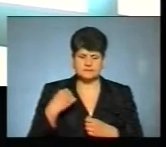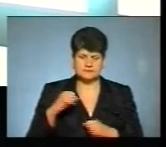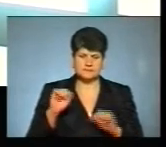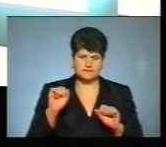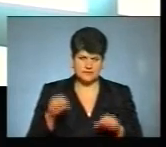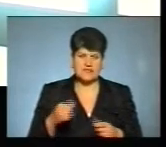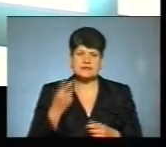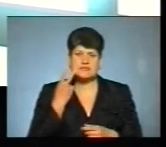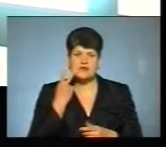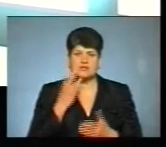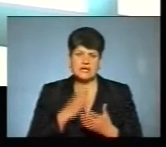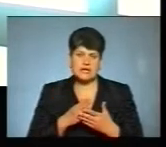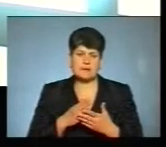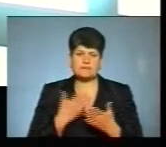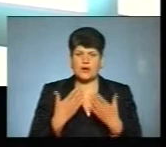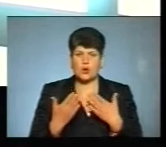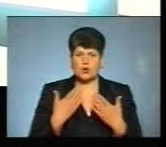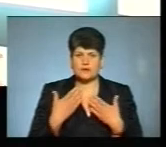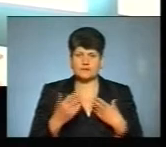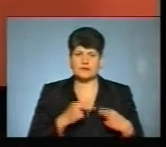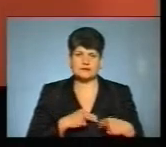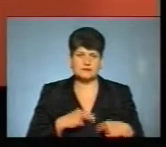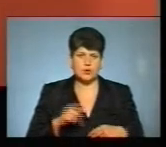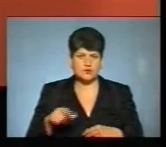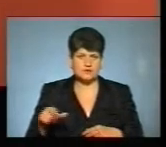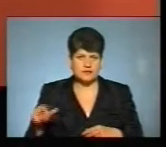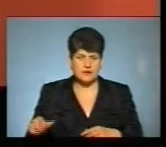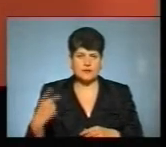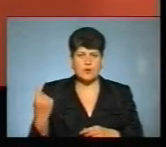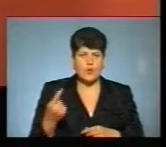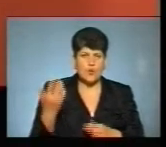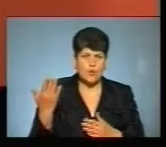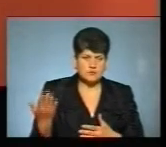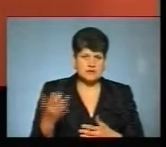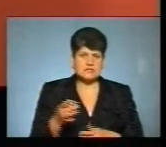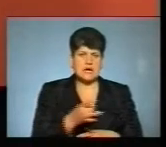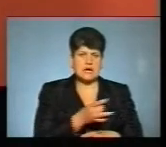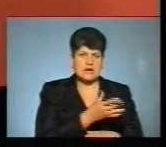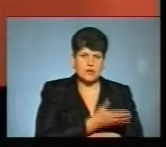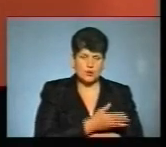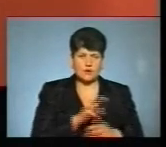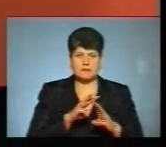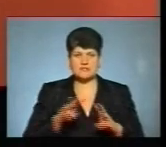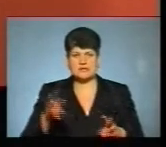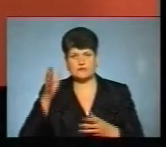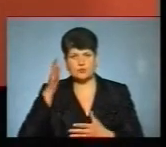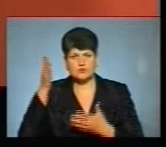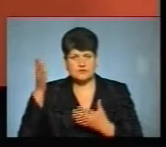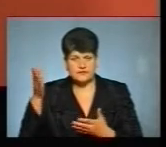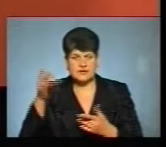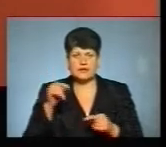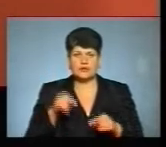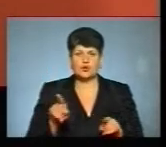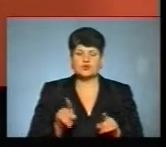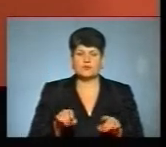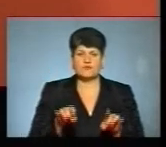є комунікація з освітянами, як області, так, районів, так і з Міністерством освіти, для того, щоб